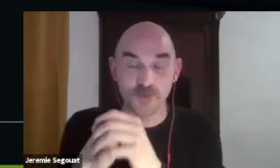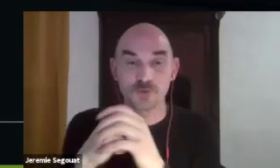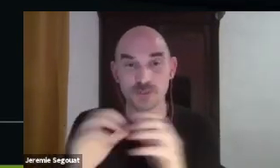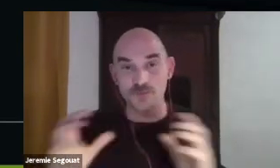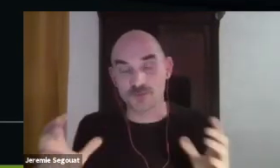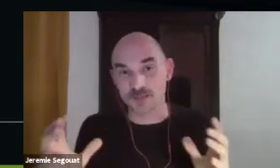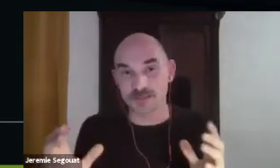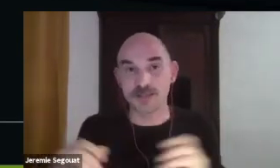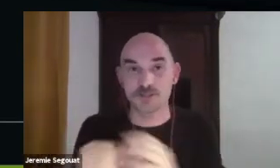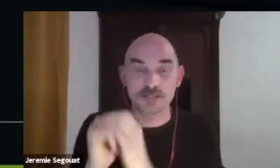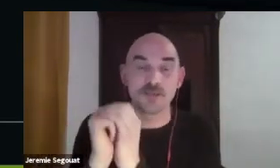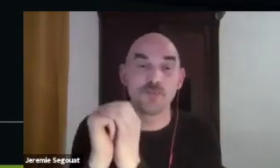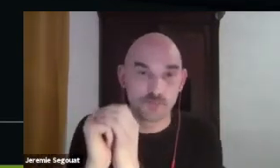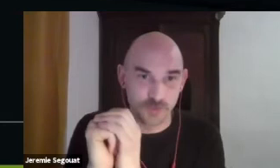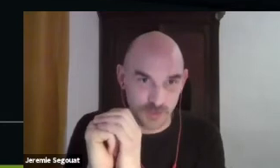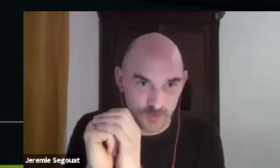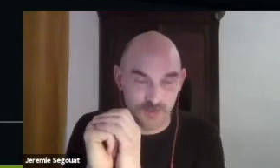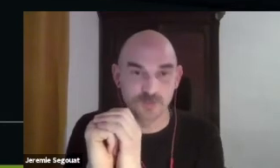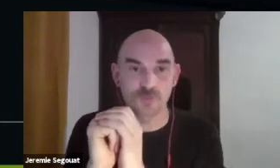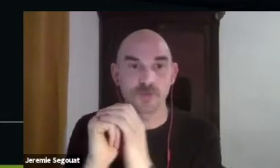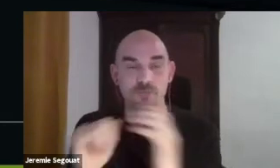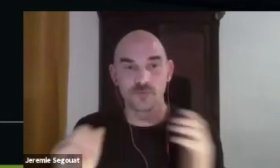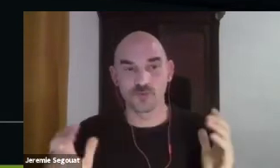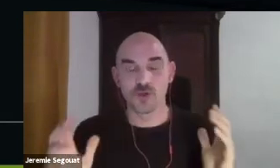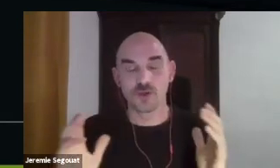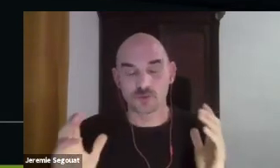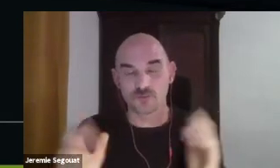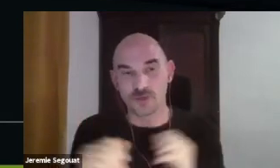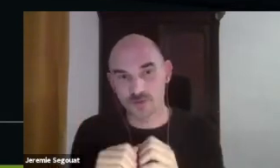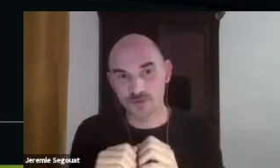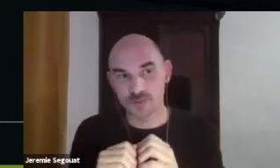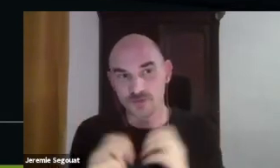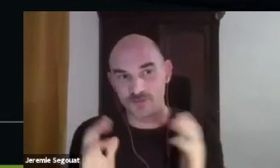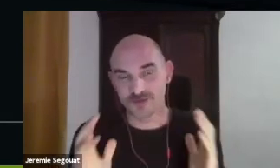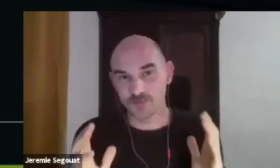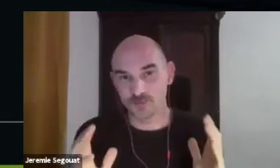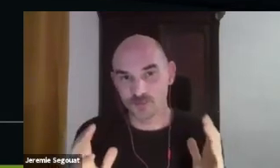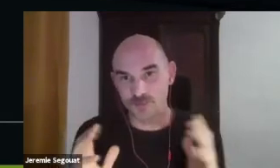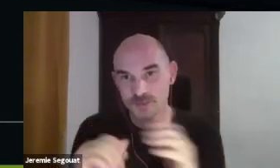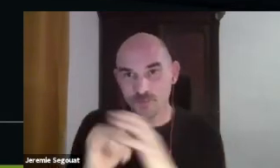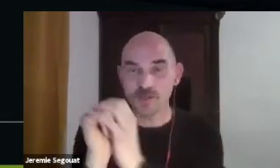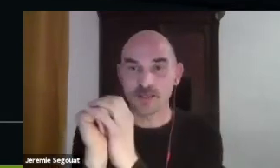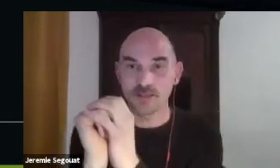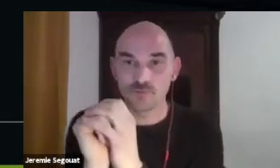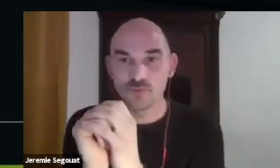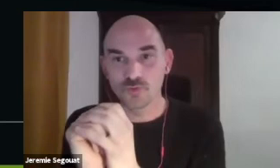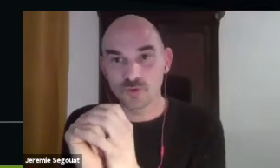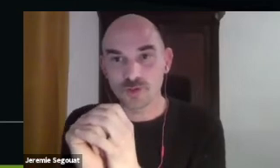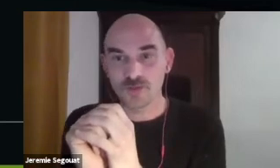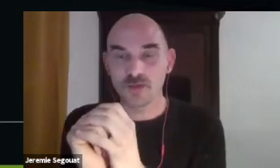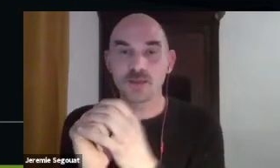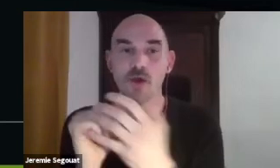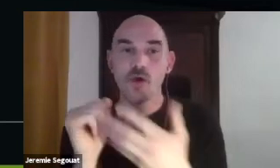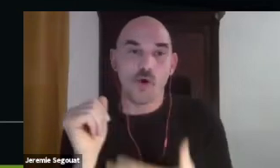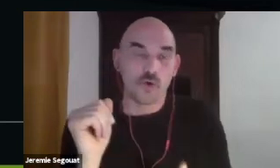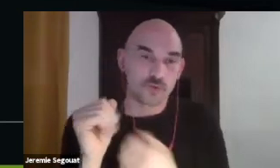mais on va être obligé de s'adresser à un espace qui est beaucoup plus réduit donc on va être plutôt dans une largeur qui va être vraiment entre les deux épaules et dans une hauteur